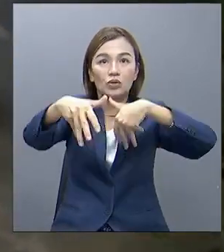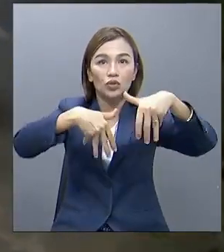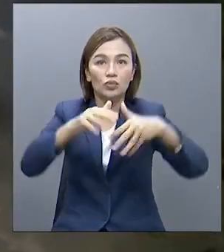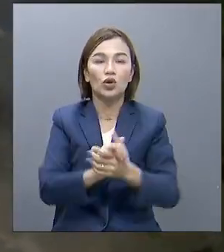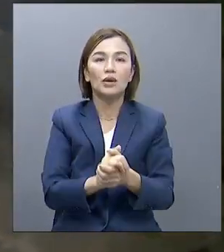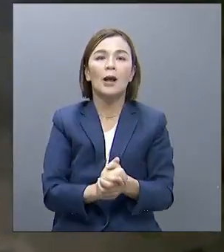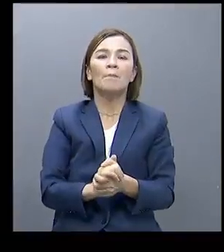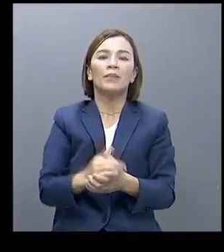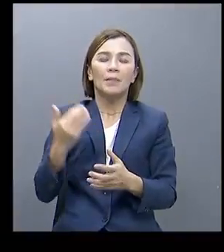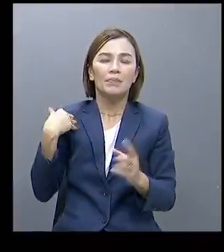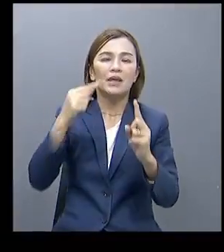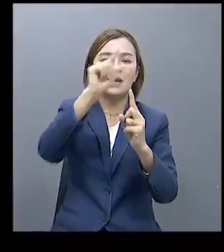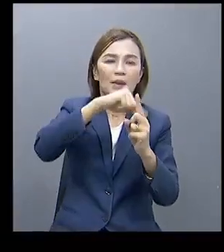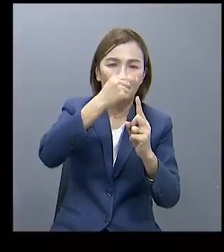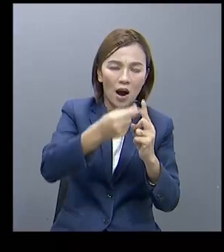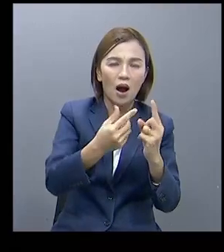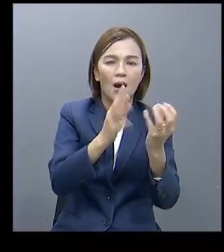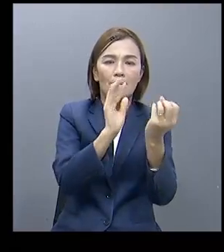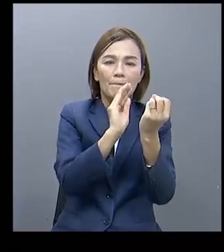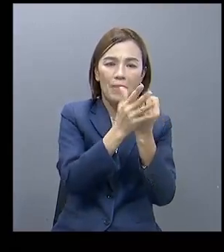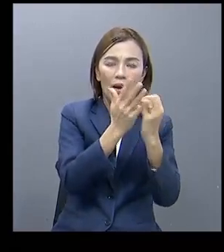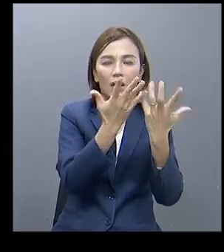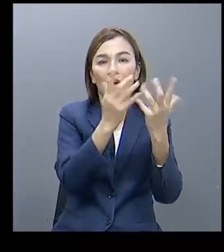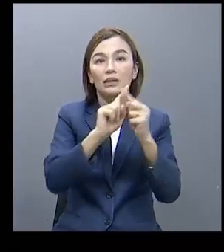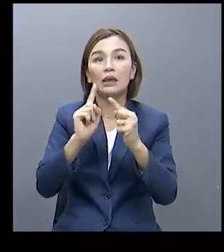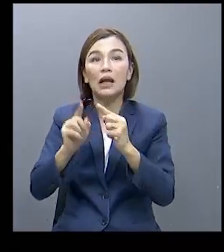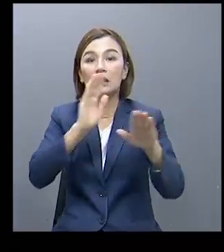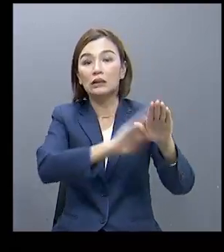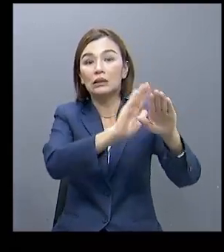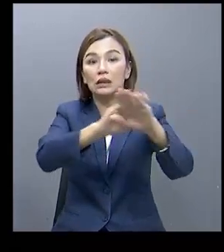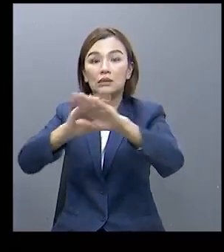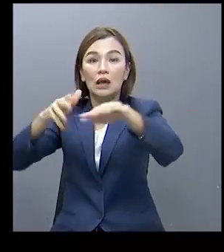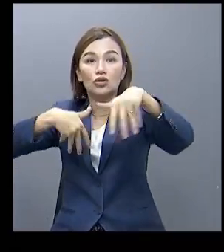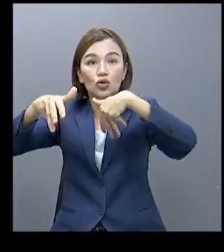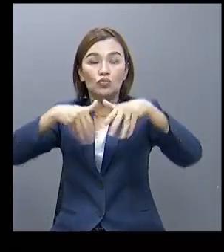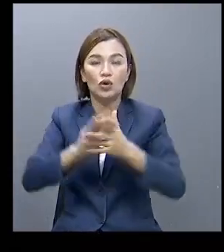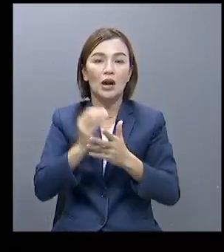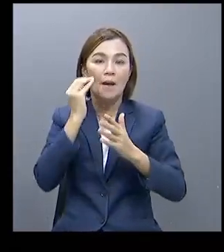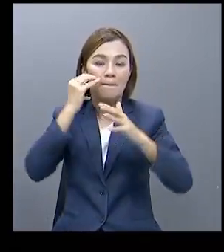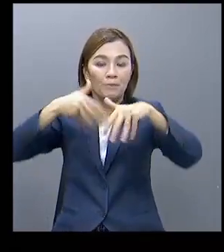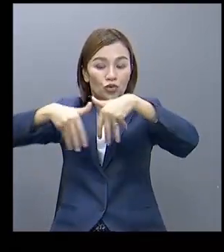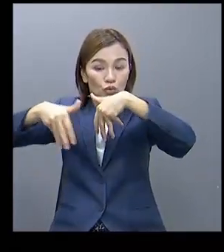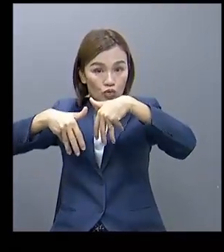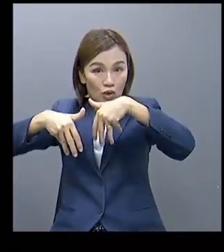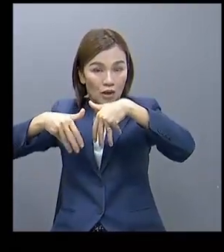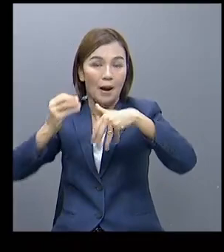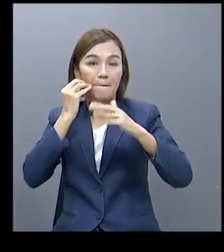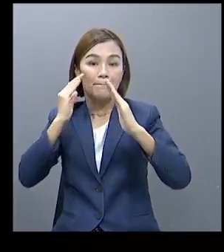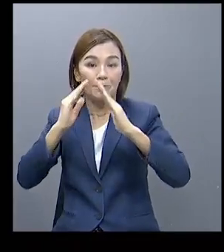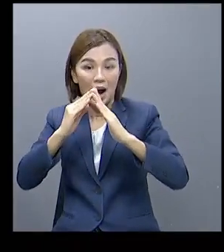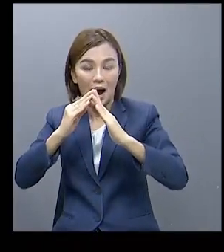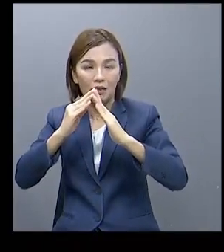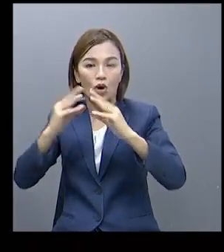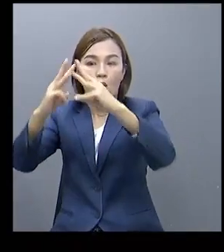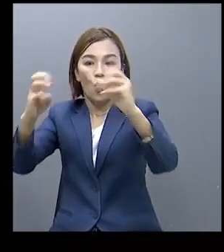ผลทางการเกษตรทั้งสิ่งก่อสร้างตอนนี้ก็ต้องเตือนชาวบ้านนะคะว่าจะเข้าออกหมู่บ้านหรือว่าซอยสำนักสงฆ์คลองตะแบกเนี่ยต้